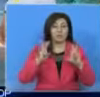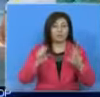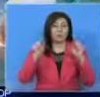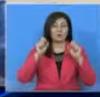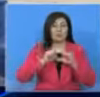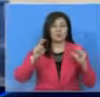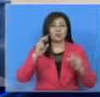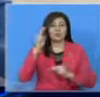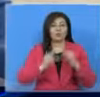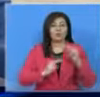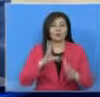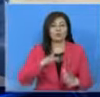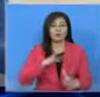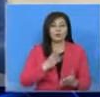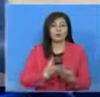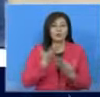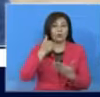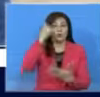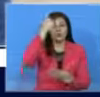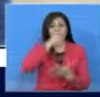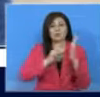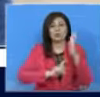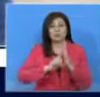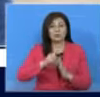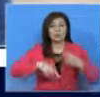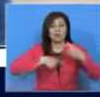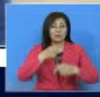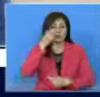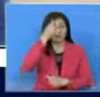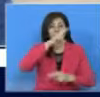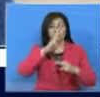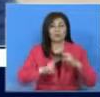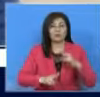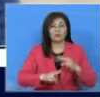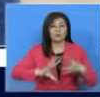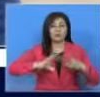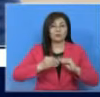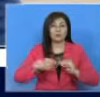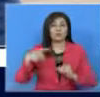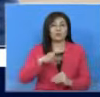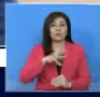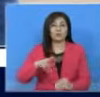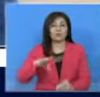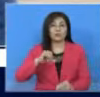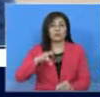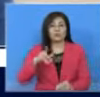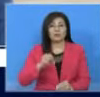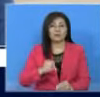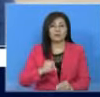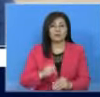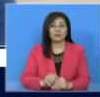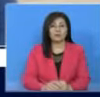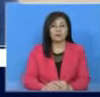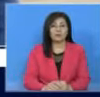бой көтерді. Жалпы енді өткен жылы басталды. Алдағы жылы аяқтаймыз ба деп тұрмыз. Жалпы құны 1 миллиард 700 миллион